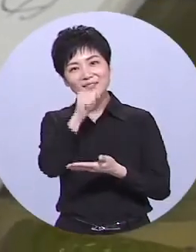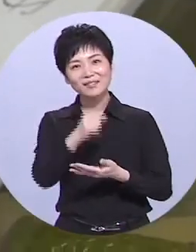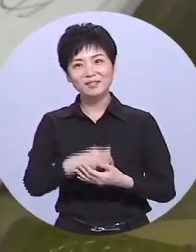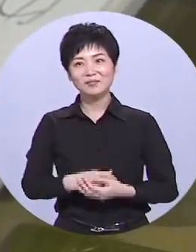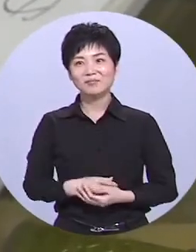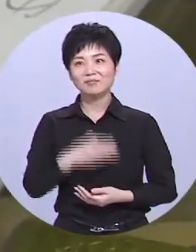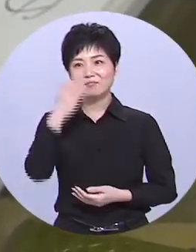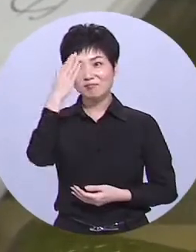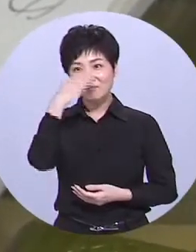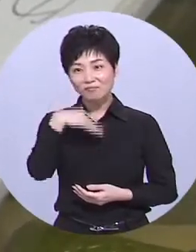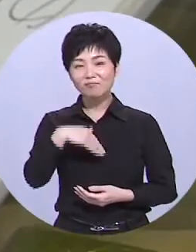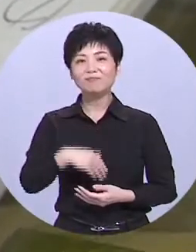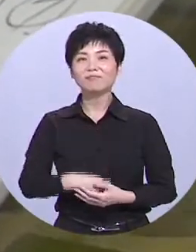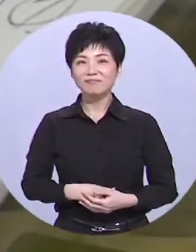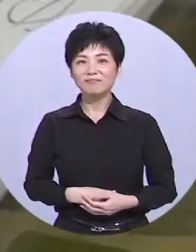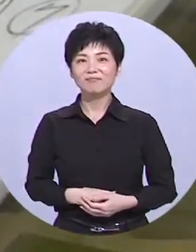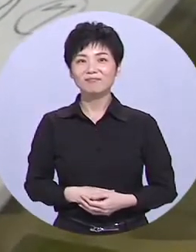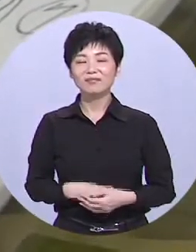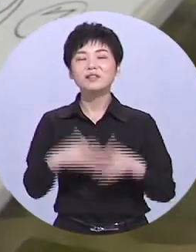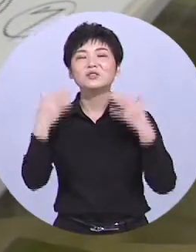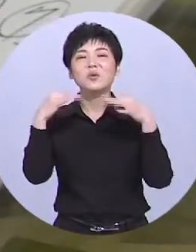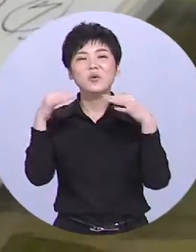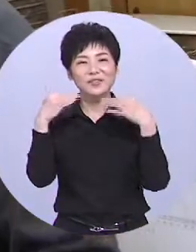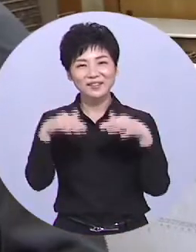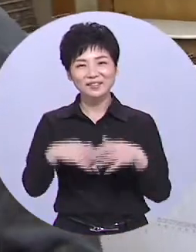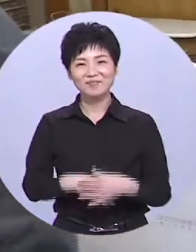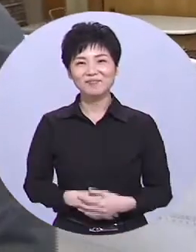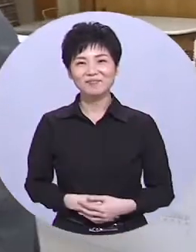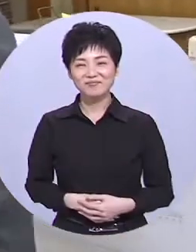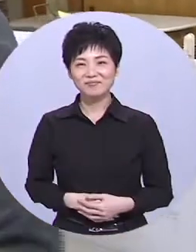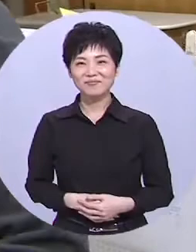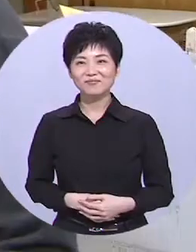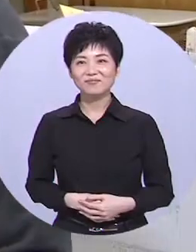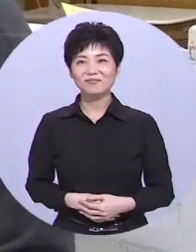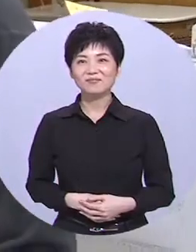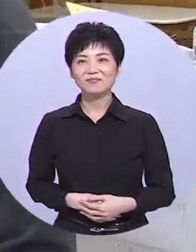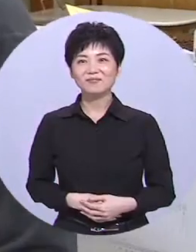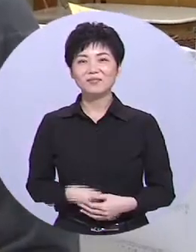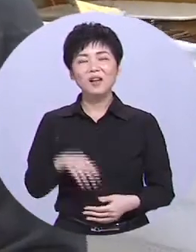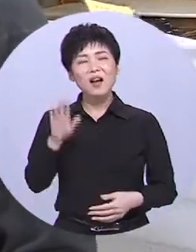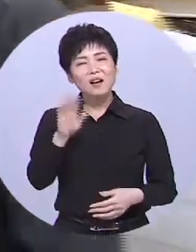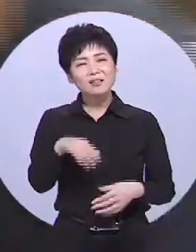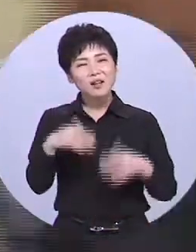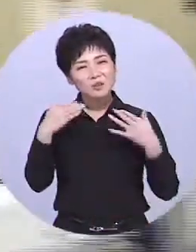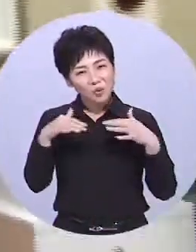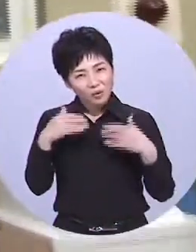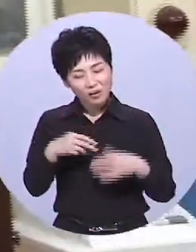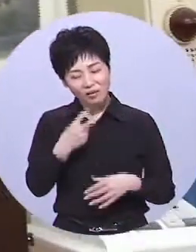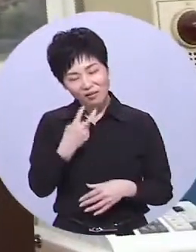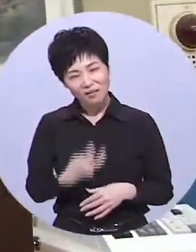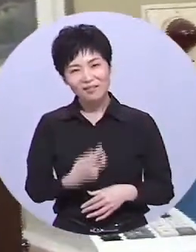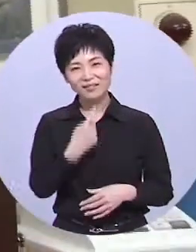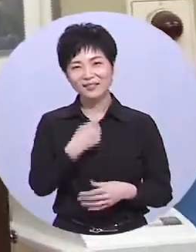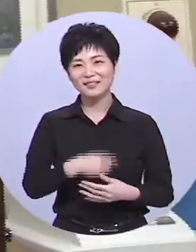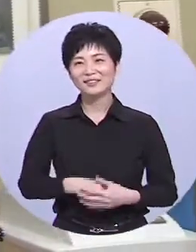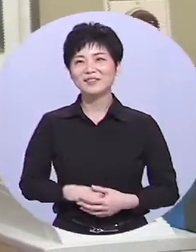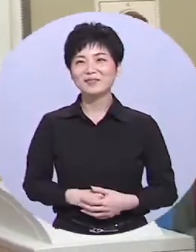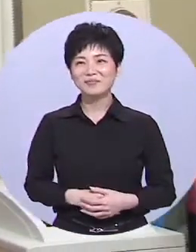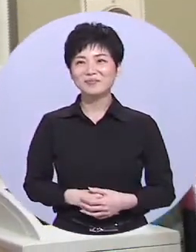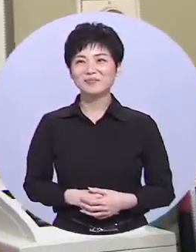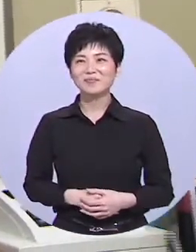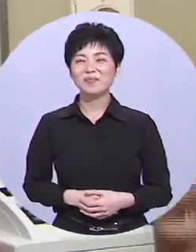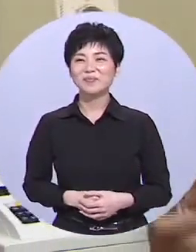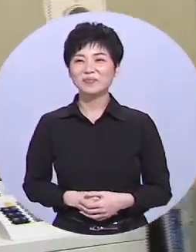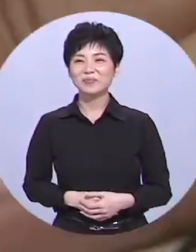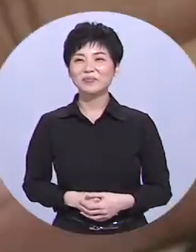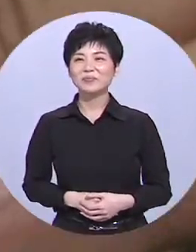か。 桁尾の方がいい。 冗談はね、さておいてね。 冗談だったんですね。本当にちょっと考えました。桁尾に